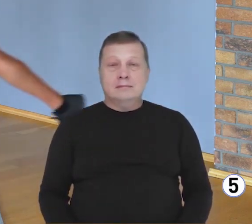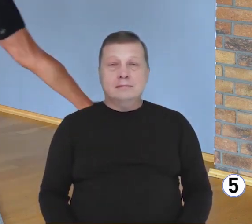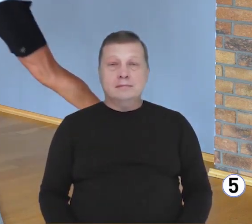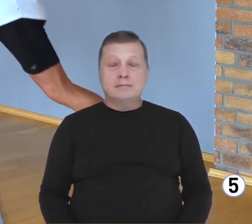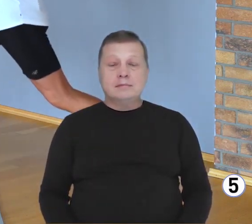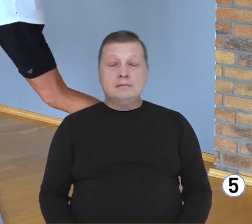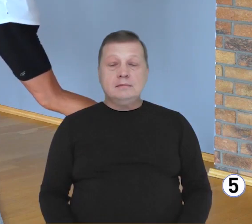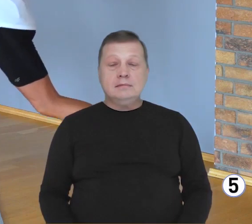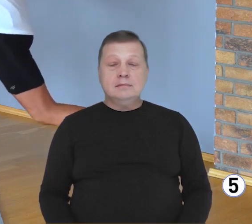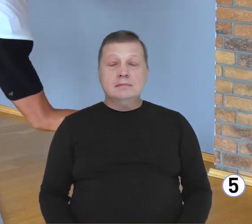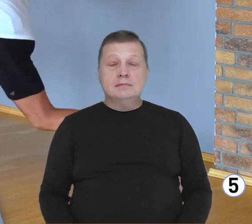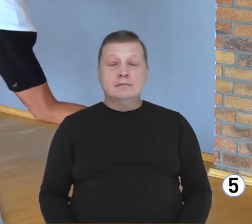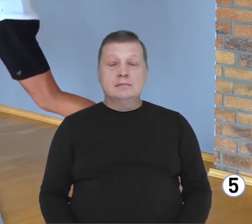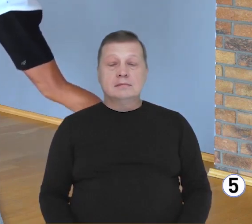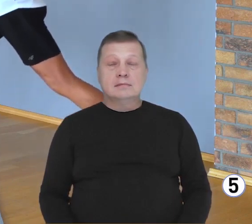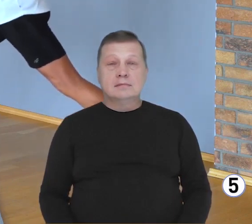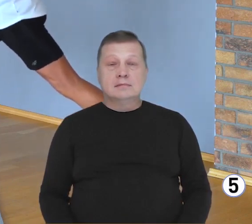Dobrze.